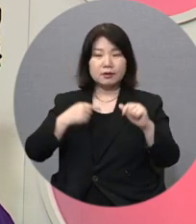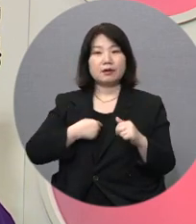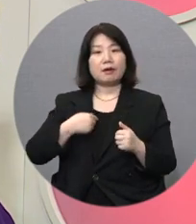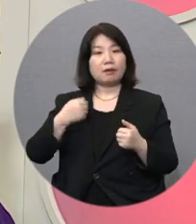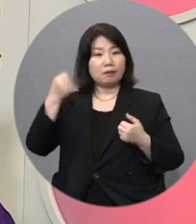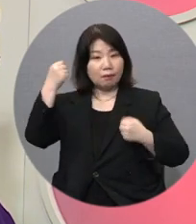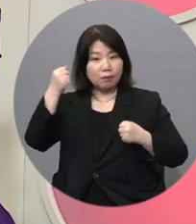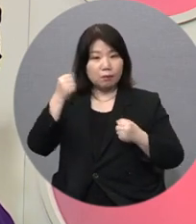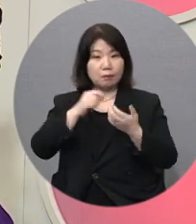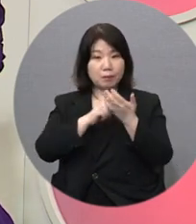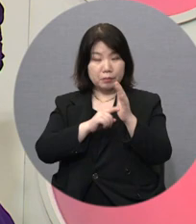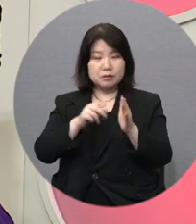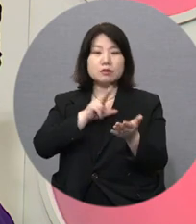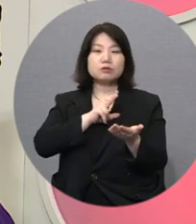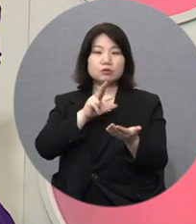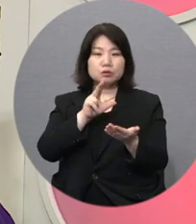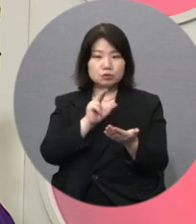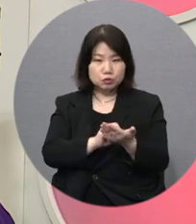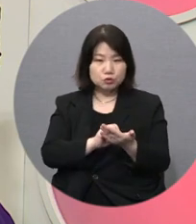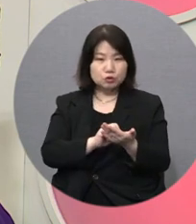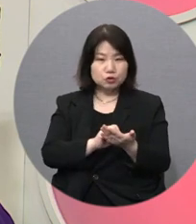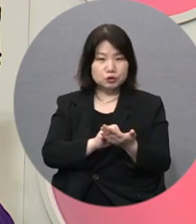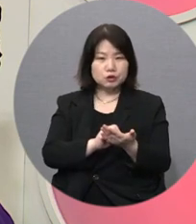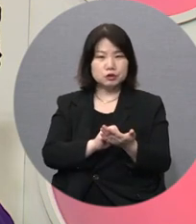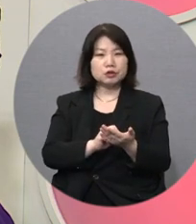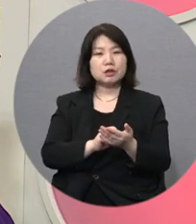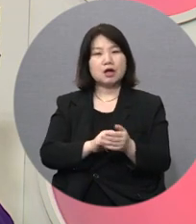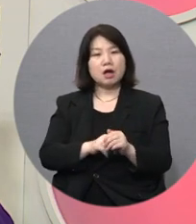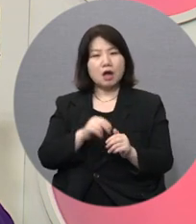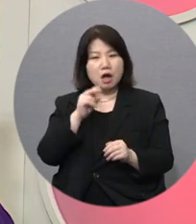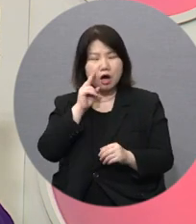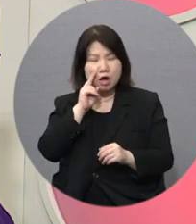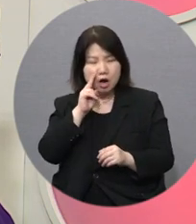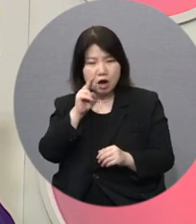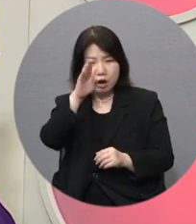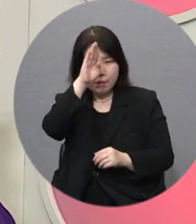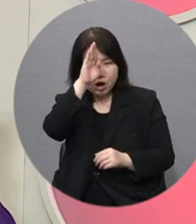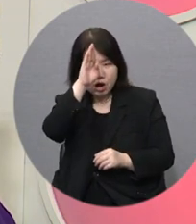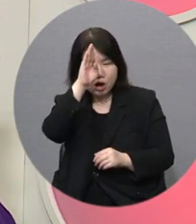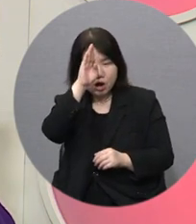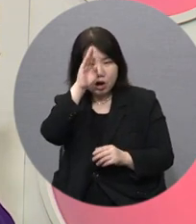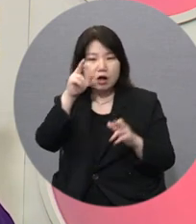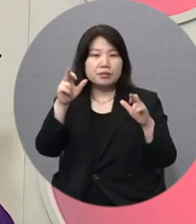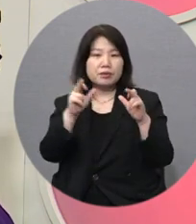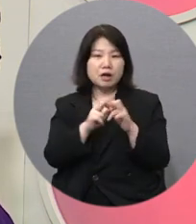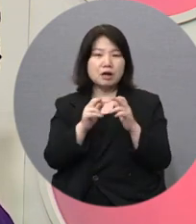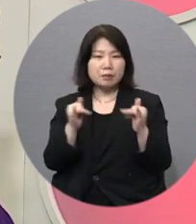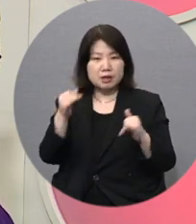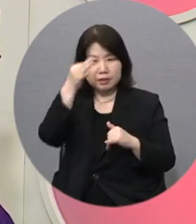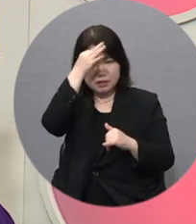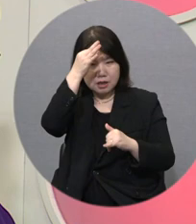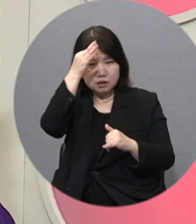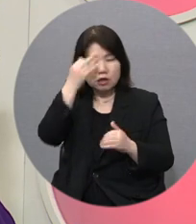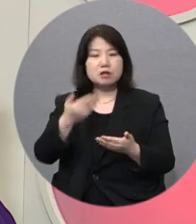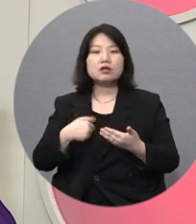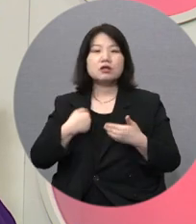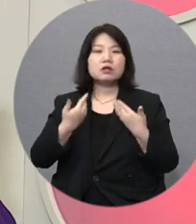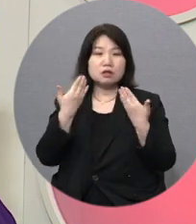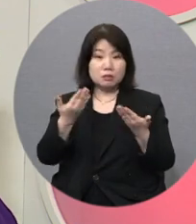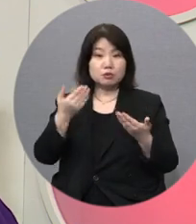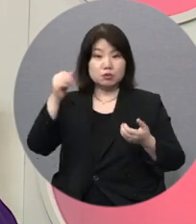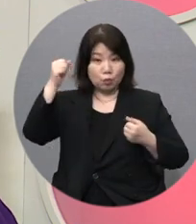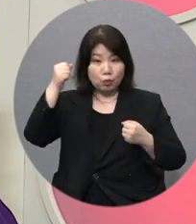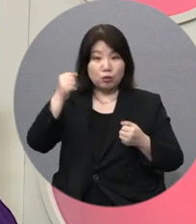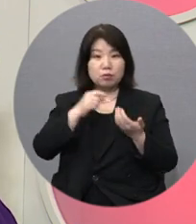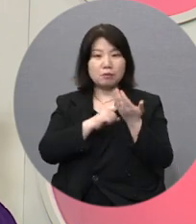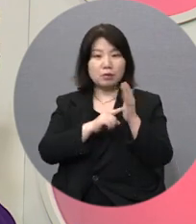하는데 주제가 바로 희 난치병 환우들과 장애인들을 위한 재능기부 콘서트 그래서